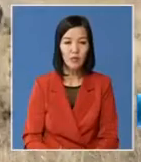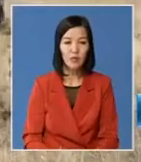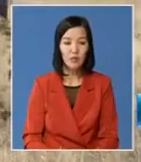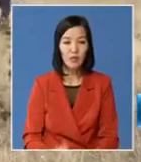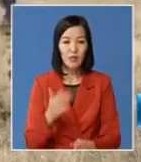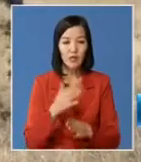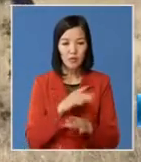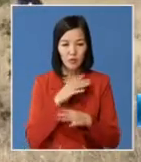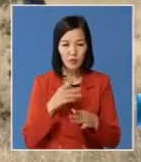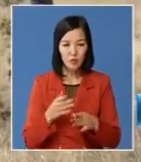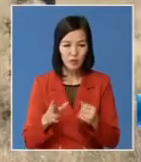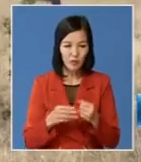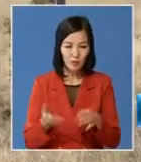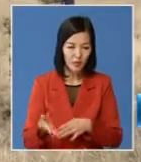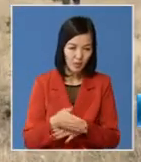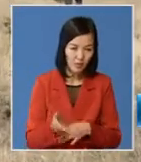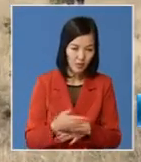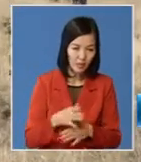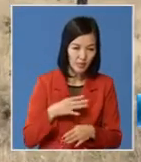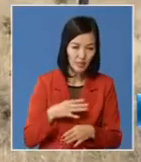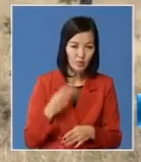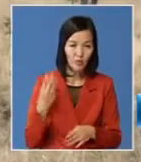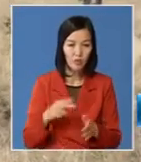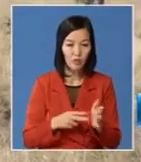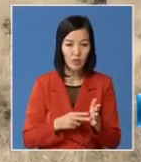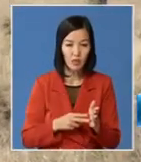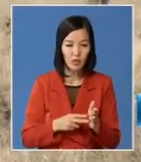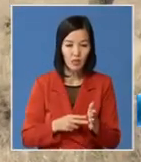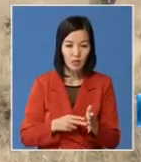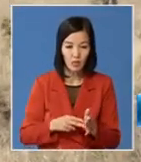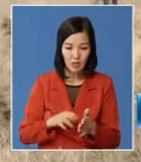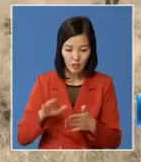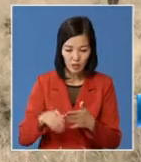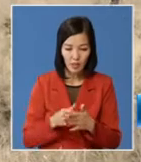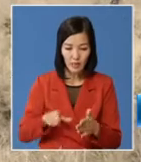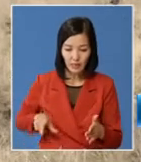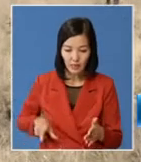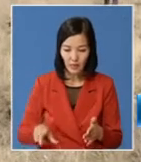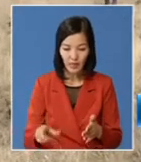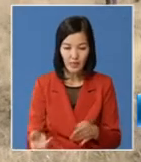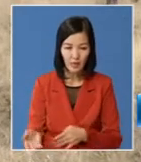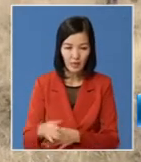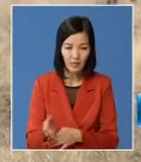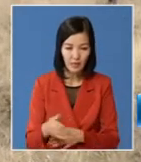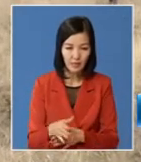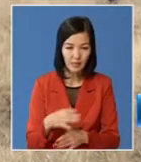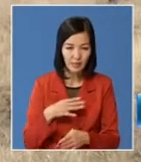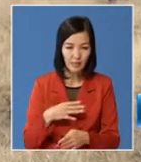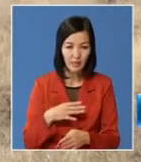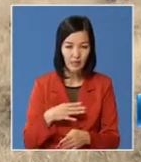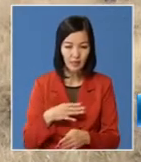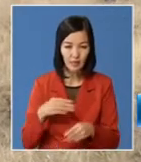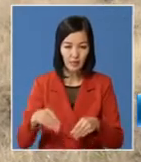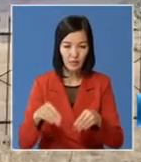көбін қаздық, қазір мына жерде 37 арық қаздық жаңадан. 37 арықтың бойына қазір мына ағаштарды